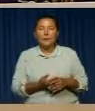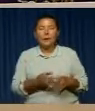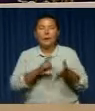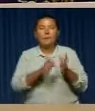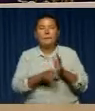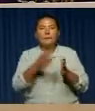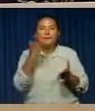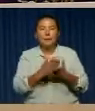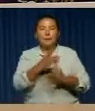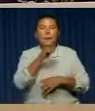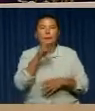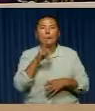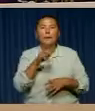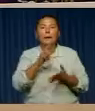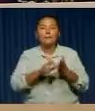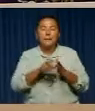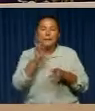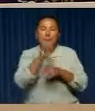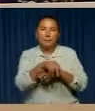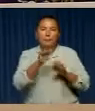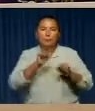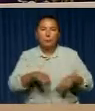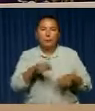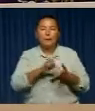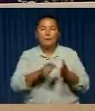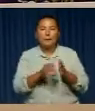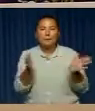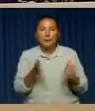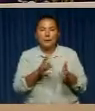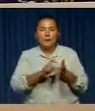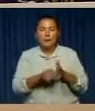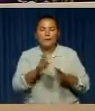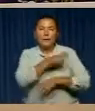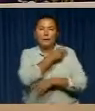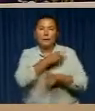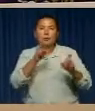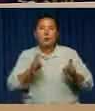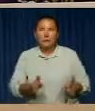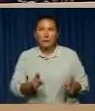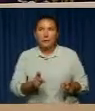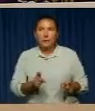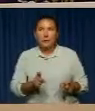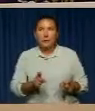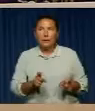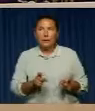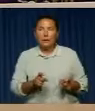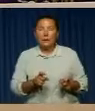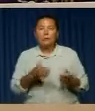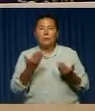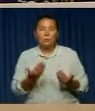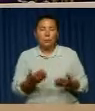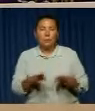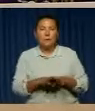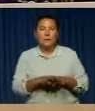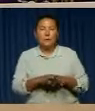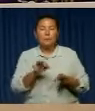кабинеттерге барады. Клиникада емес, кабинетке барады. Кабинет деген бір кішкентай кабинет, бір дәрігері отырған кабинет бар. Мен осы